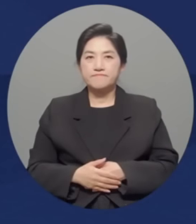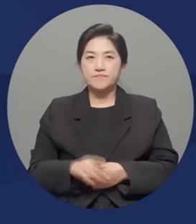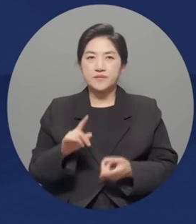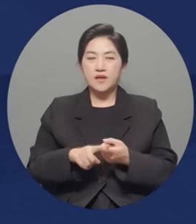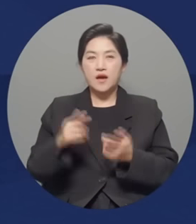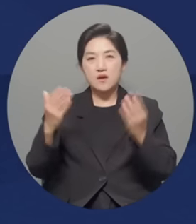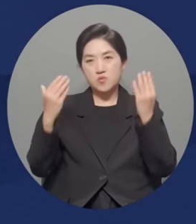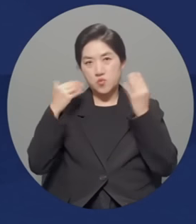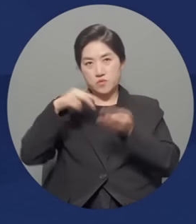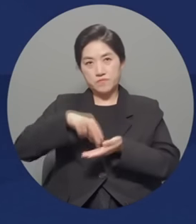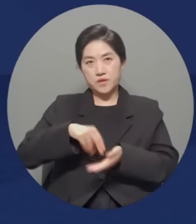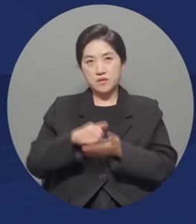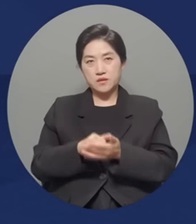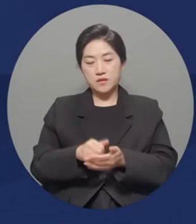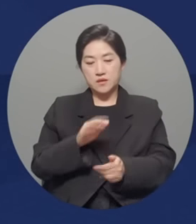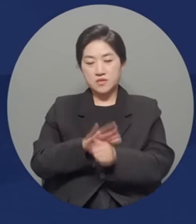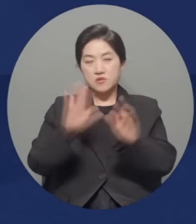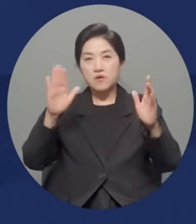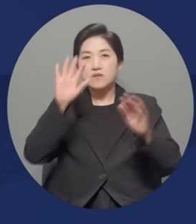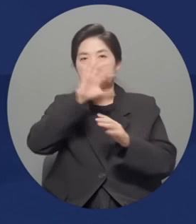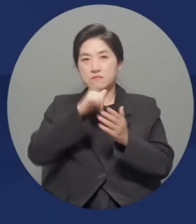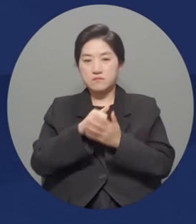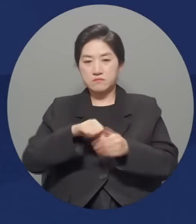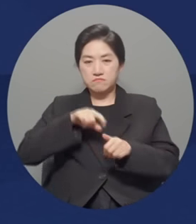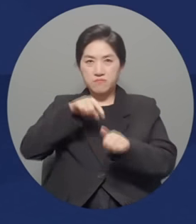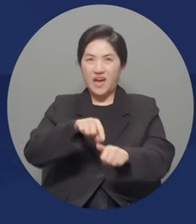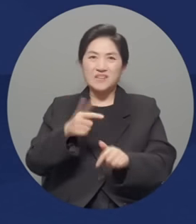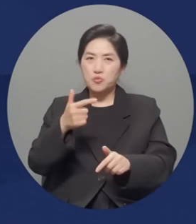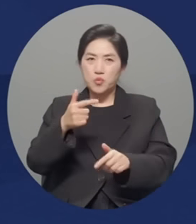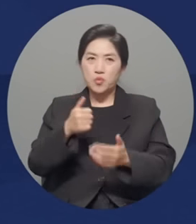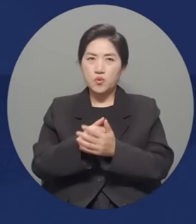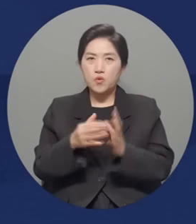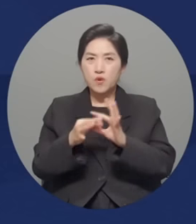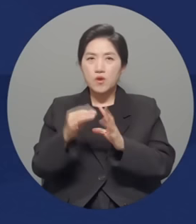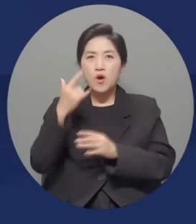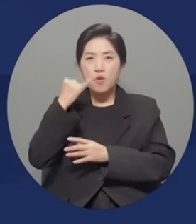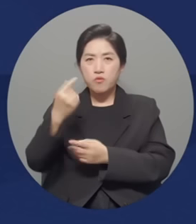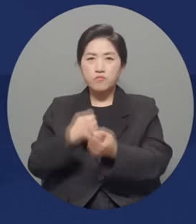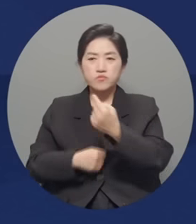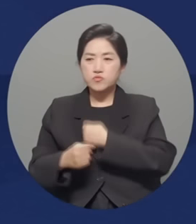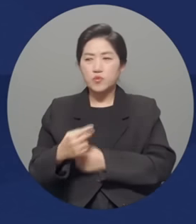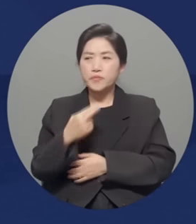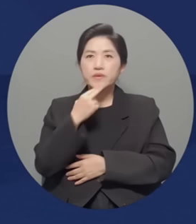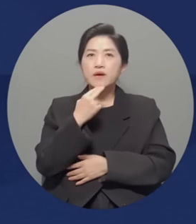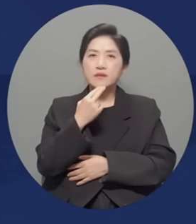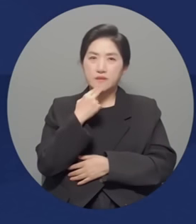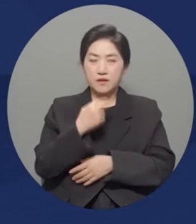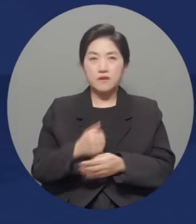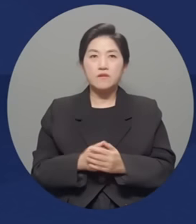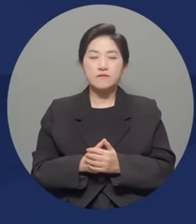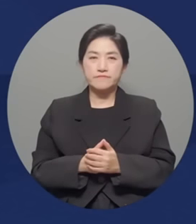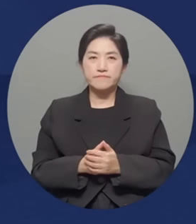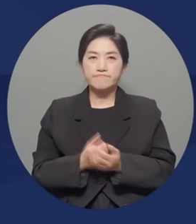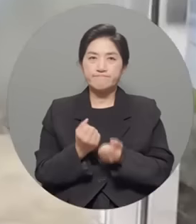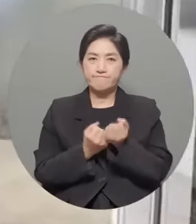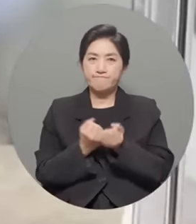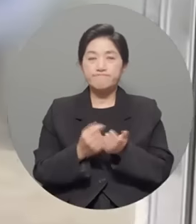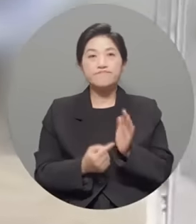학교 측은 응원 연습은 강제성이 없었고 관련된 학부모 민원도 접수되지 않았다고